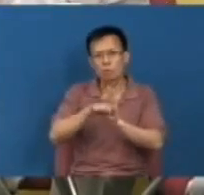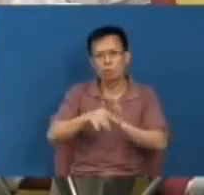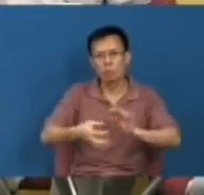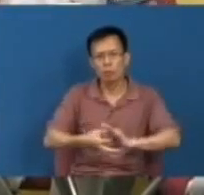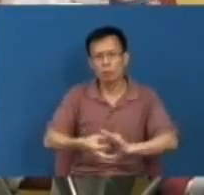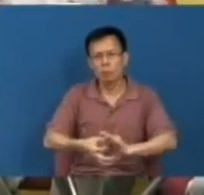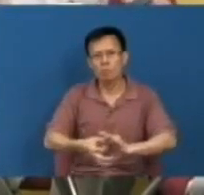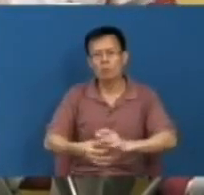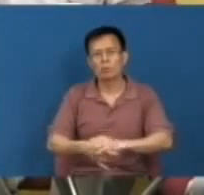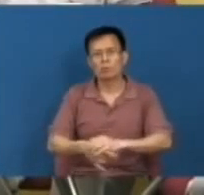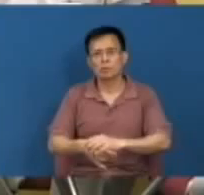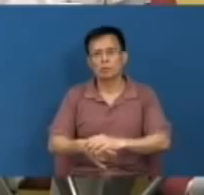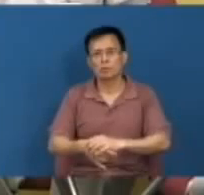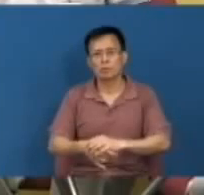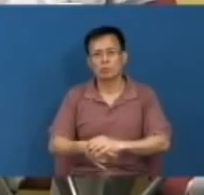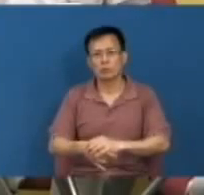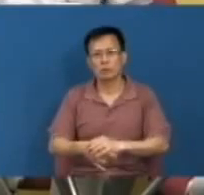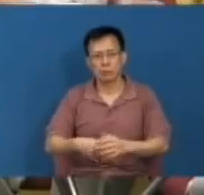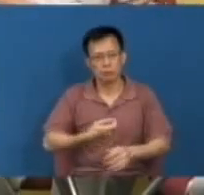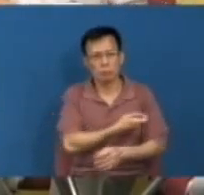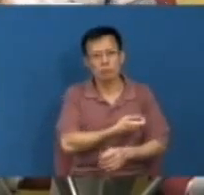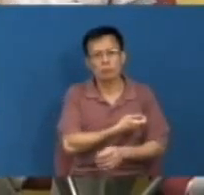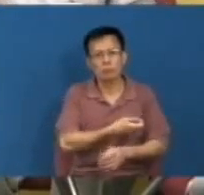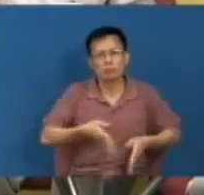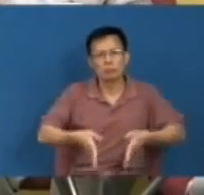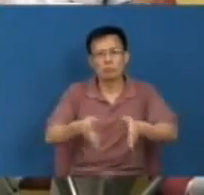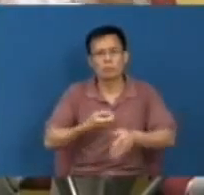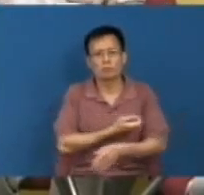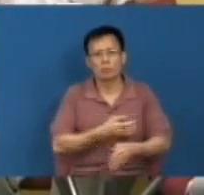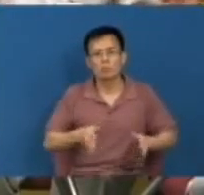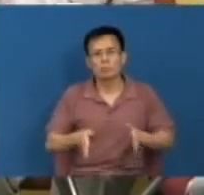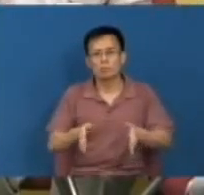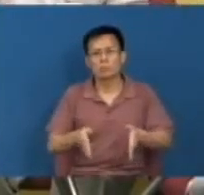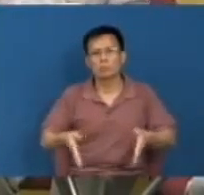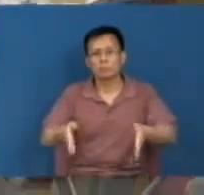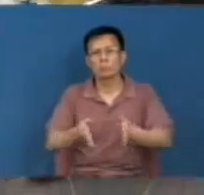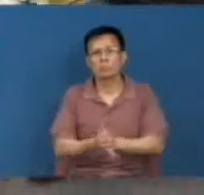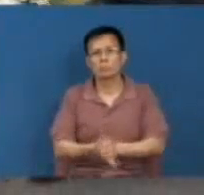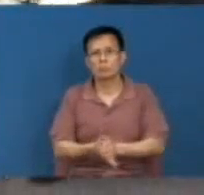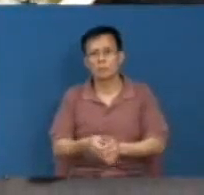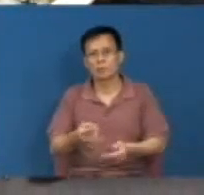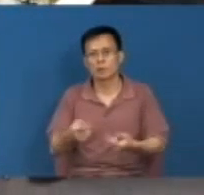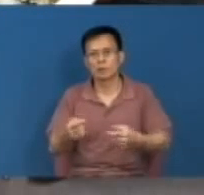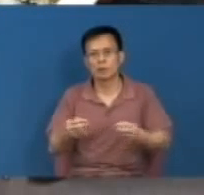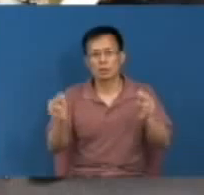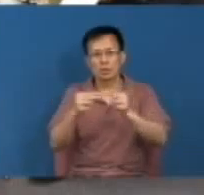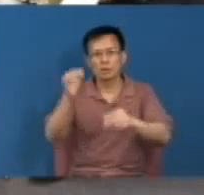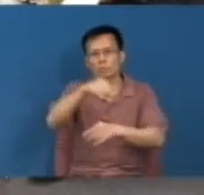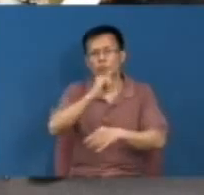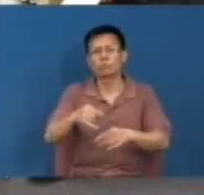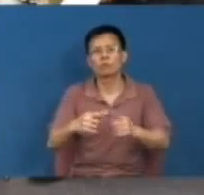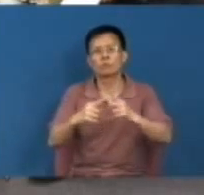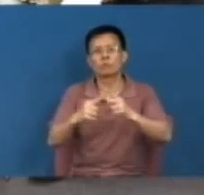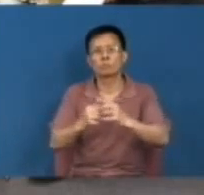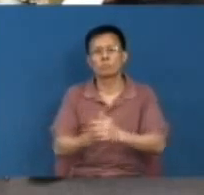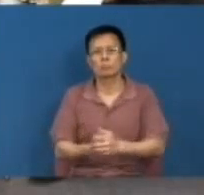坊嚟定係？ 隔離㗎，街坊嘅嚟㗎。 街坊 係大家隔離啫嘛。 我話七號街坊啲識錯人真係。 就係咯，就係識錯咯，識錯